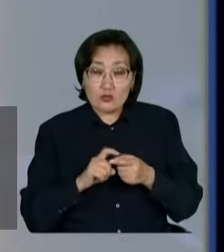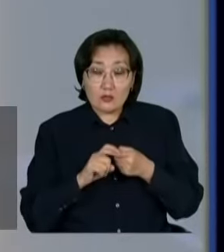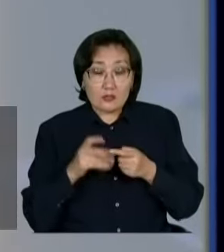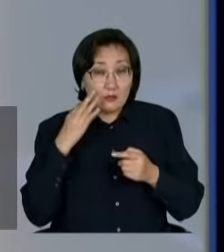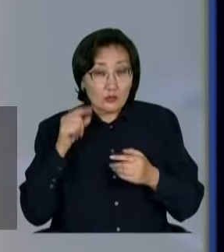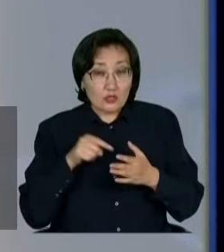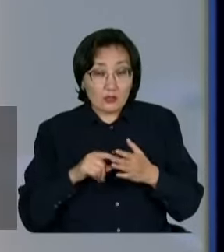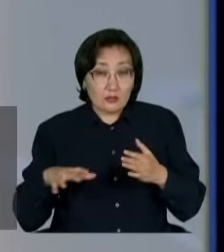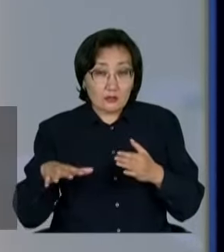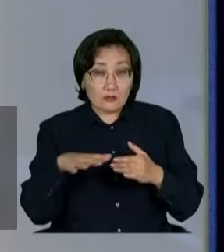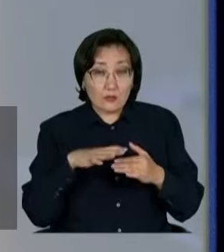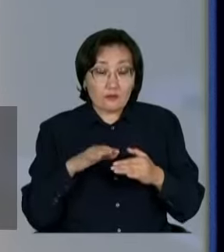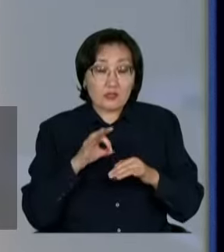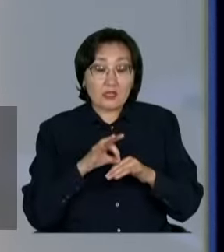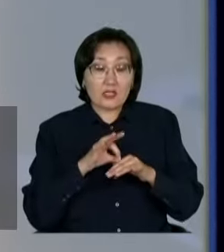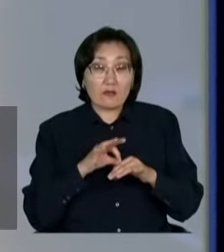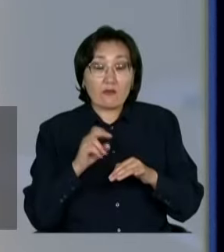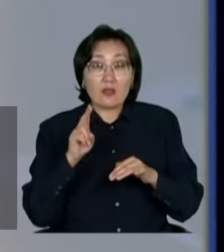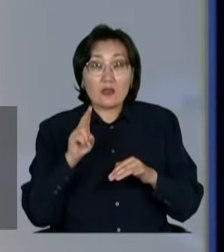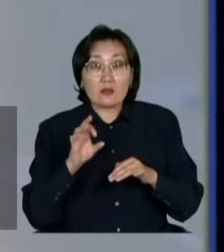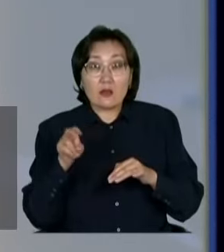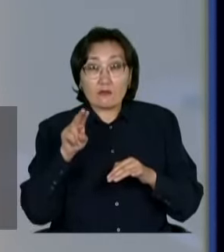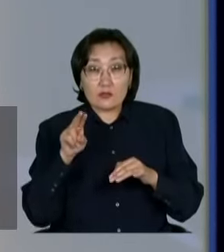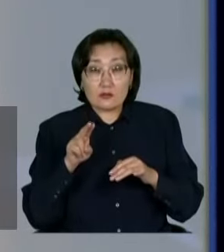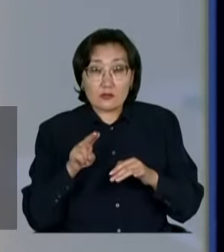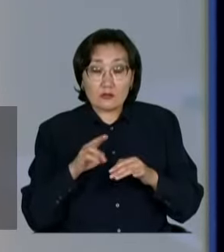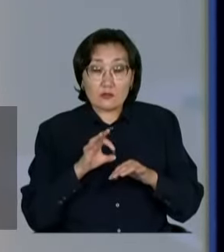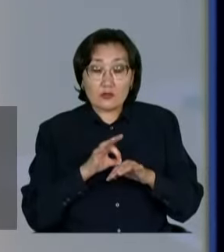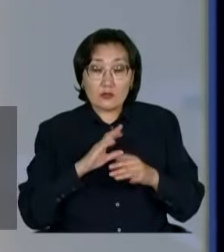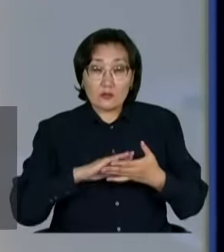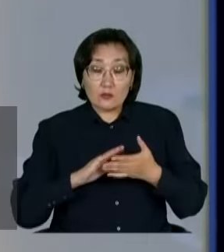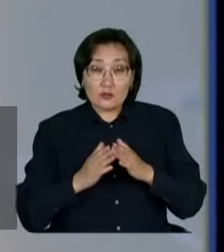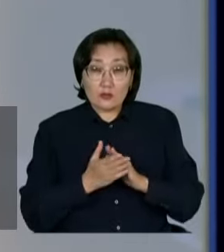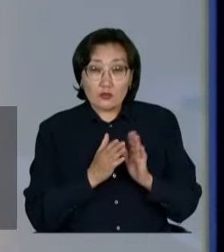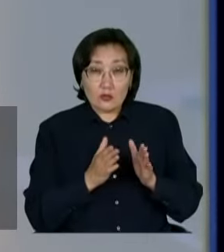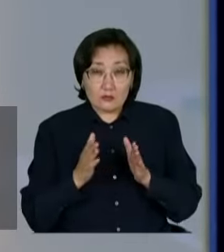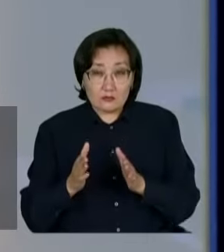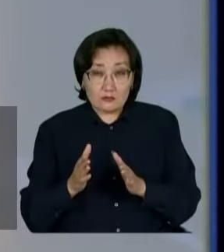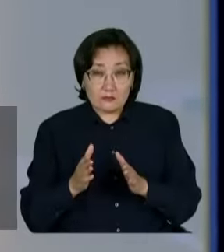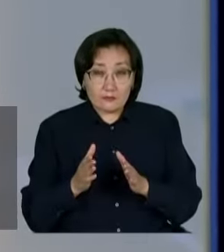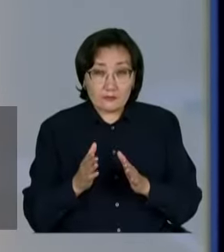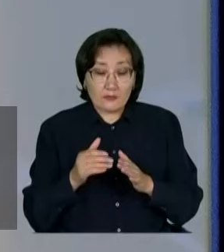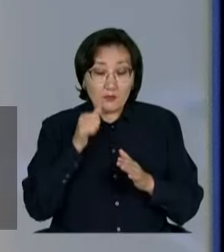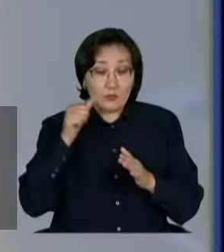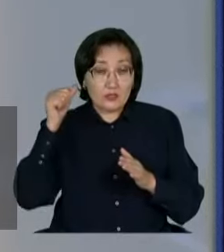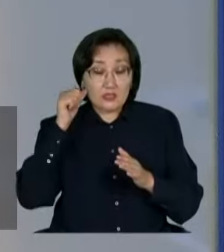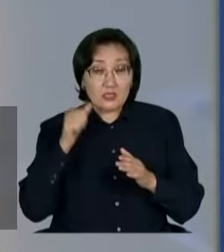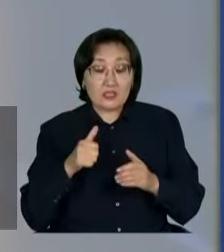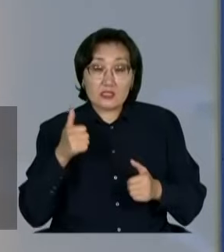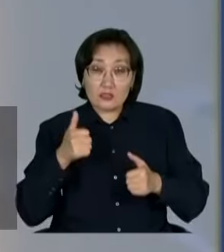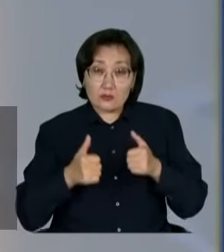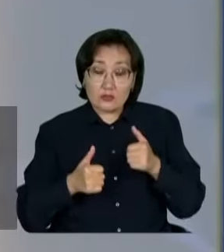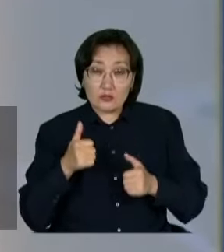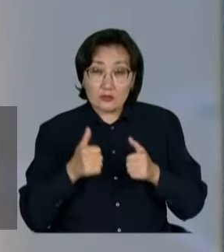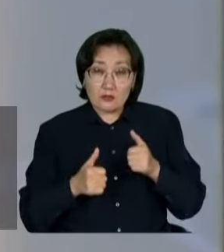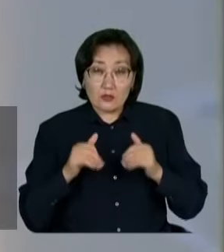Алматы қаласы бойынша коронавирустық инфекцияның эпидемиологиялық ахуалы тұрақты. Былтырғы жылмен салыстырғанда